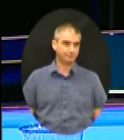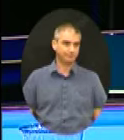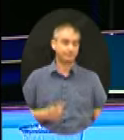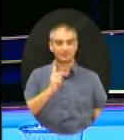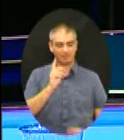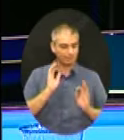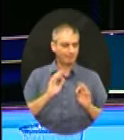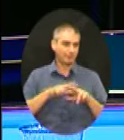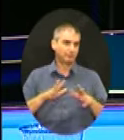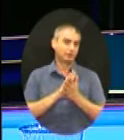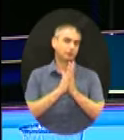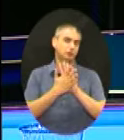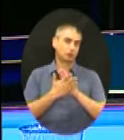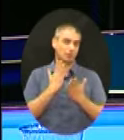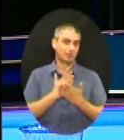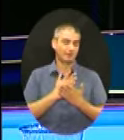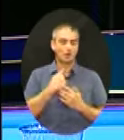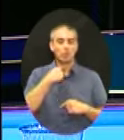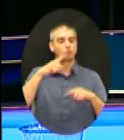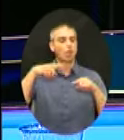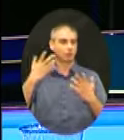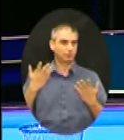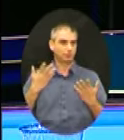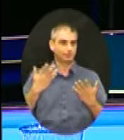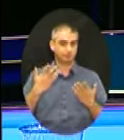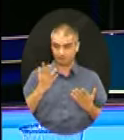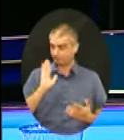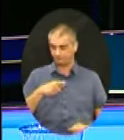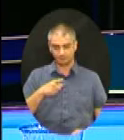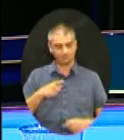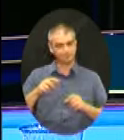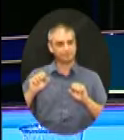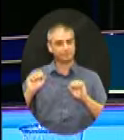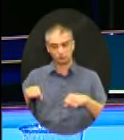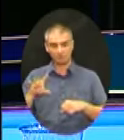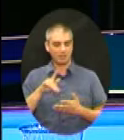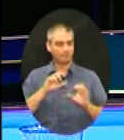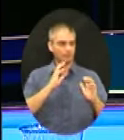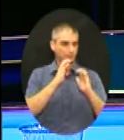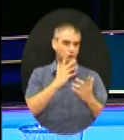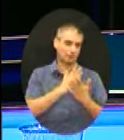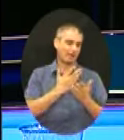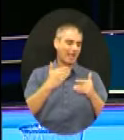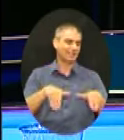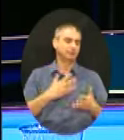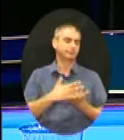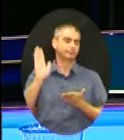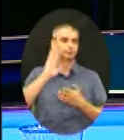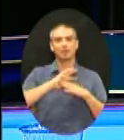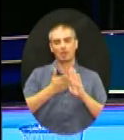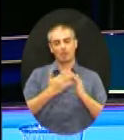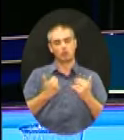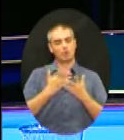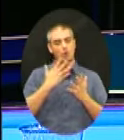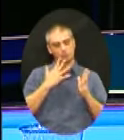אבל באמת המציאות השתנתה הטונים הרסניים גם של השלטון וגם של התקשורת הוסרו ואז הכל היום הרבה